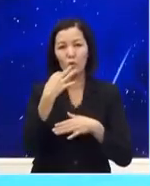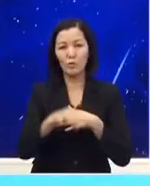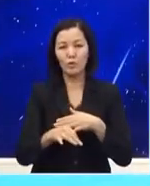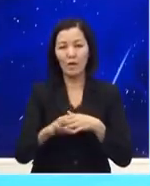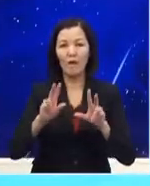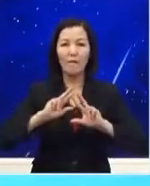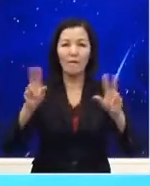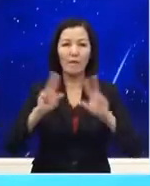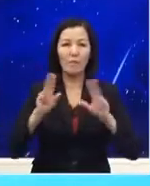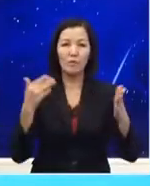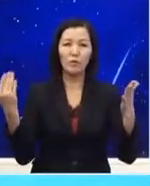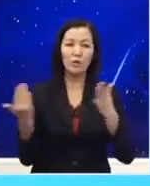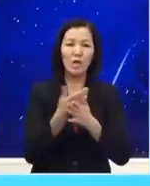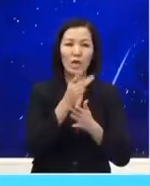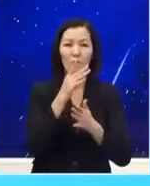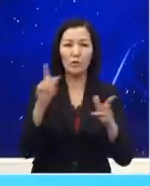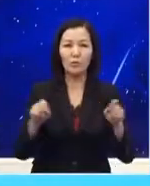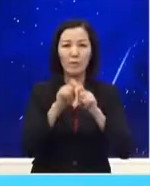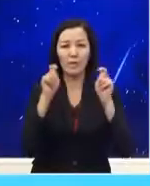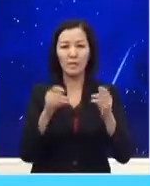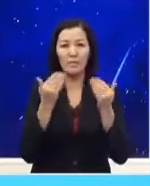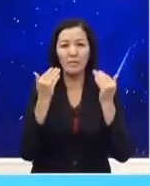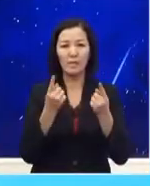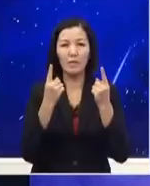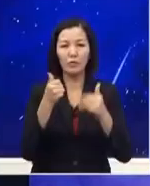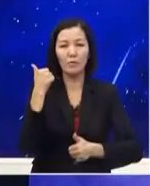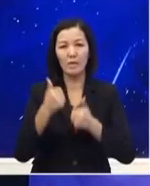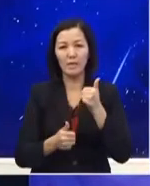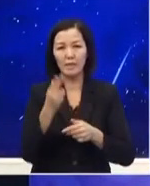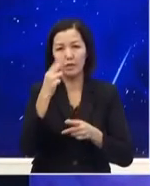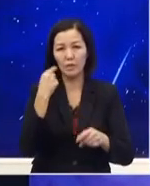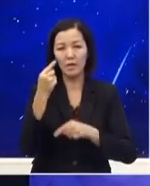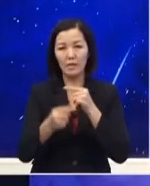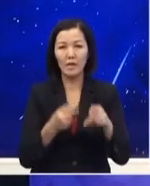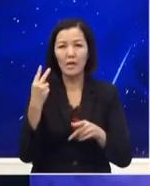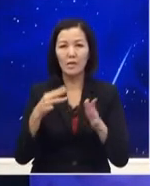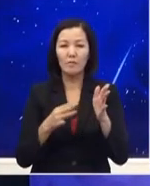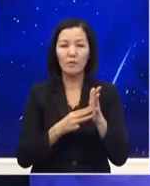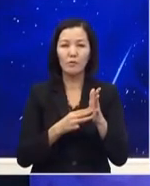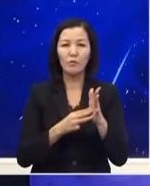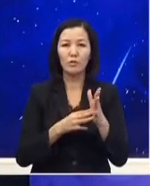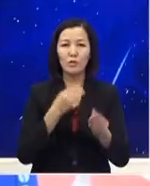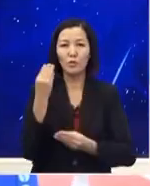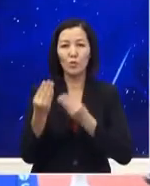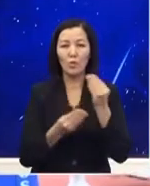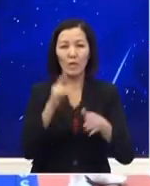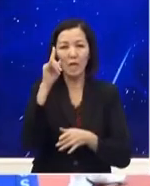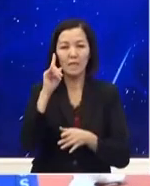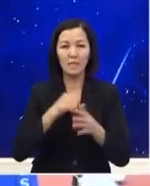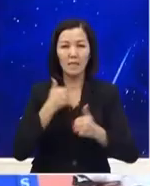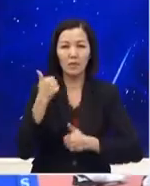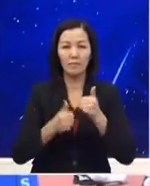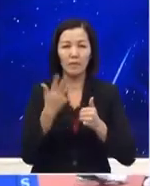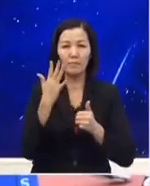елімізде волейболшылардың жаңа маусымы шымылдығын түреді. Биылда дүбірлі жарыс дәстүрінен жаңылмады. 29 рет жалауын желбіретіп отырған Қазақстан чемпионаты